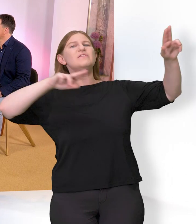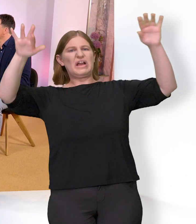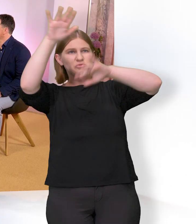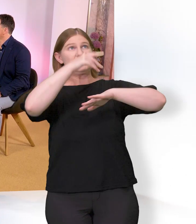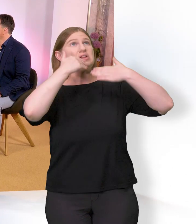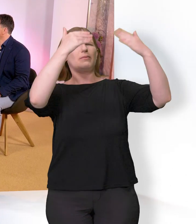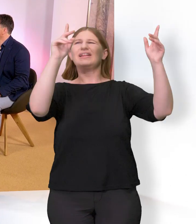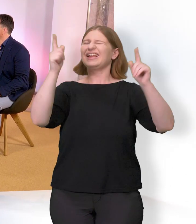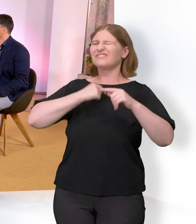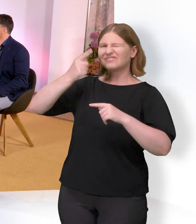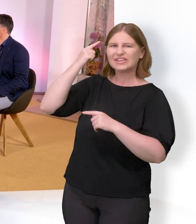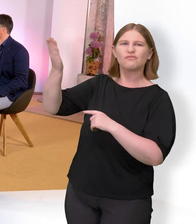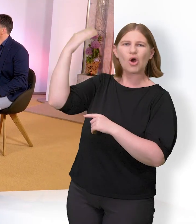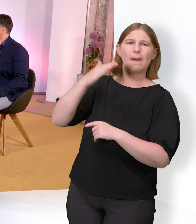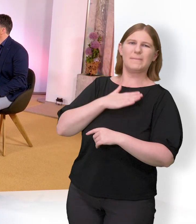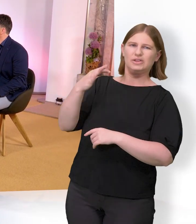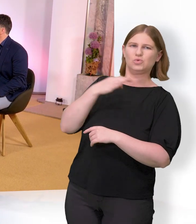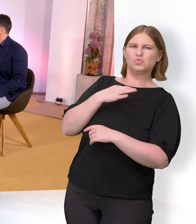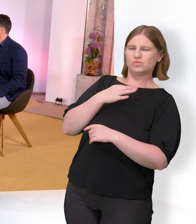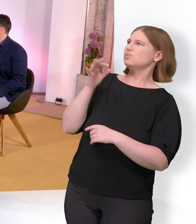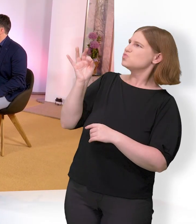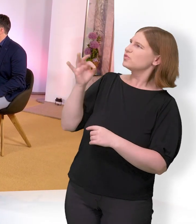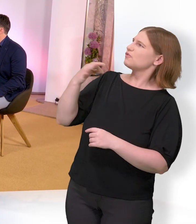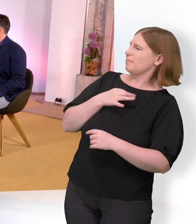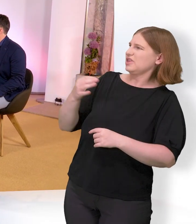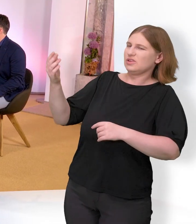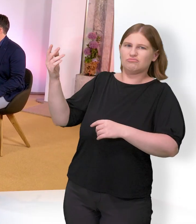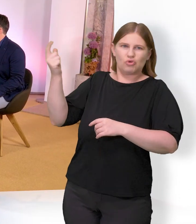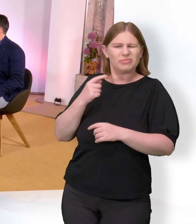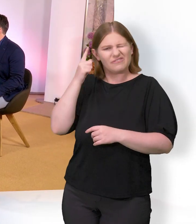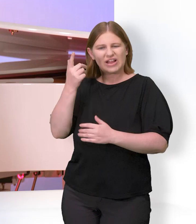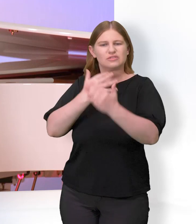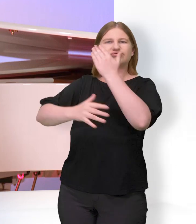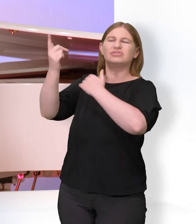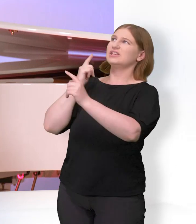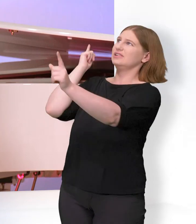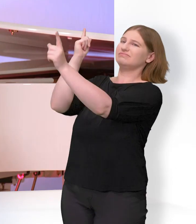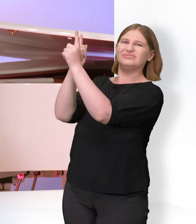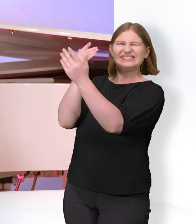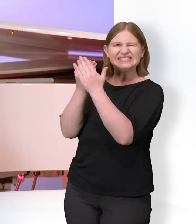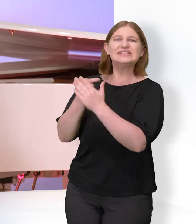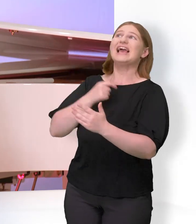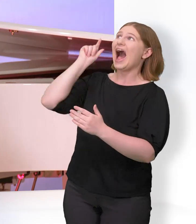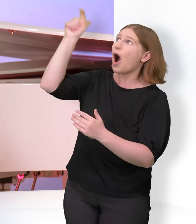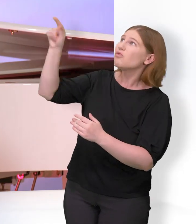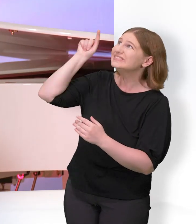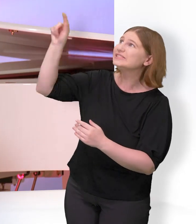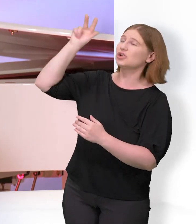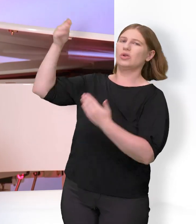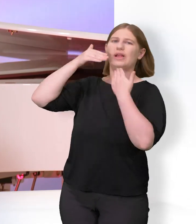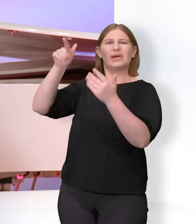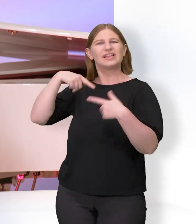weiß, woher das Gute kommt und ich weiß, zu wem ich eines Tages gehe und ihm bin ich dankbar. Und dann wird es